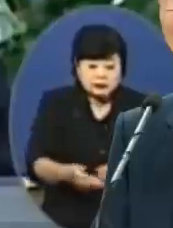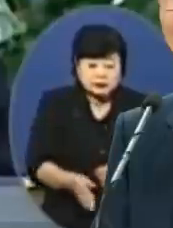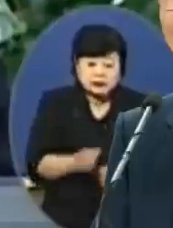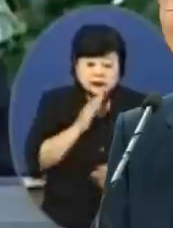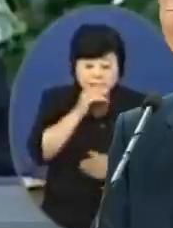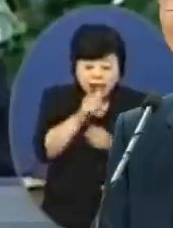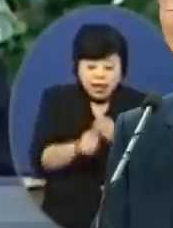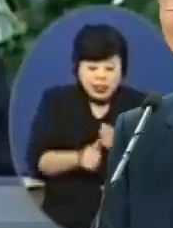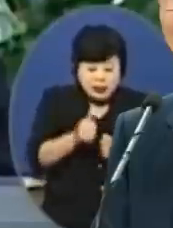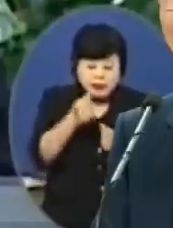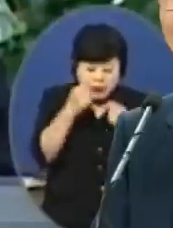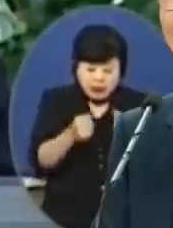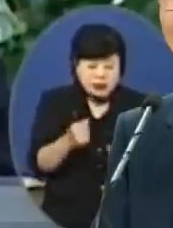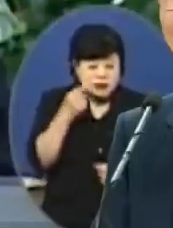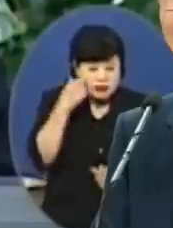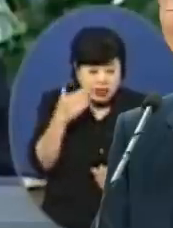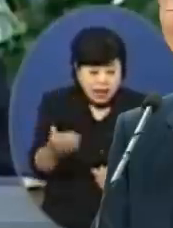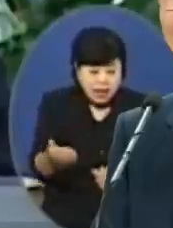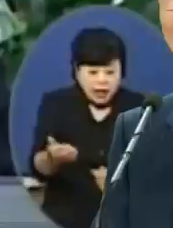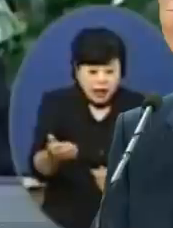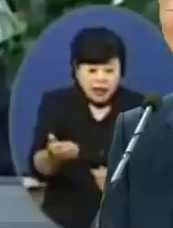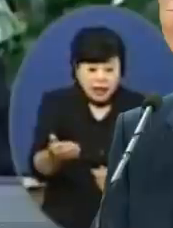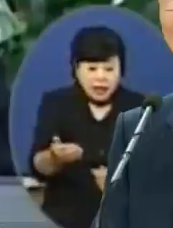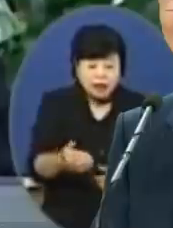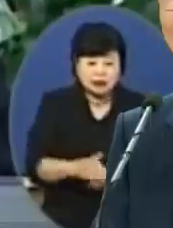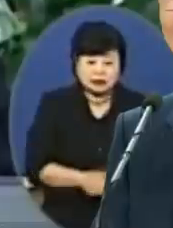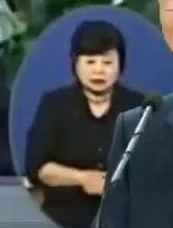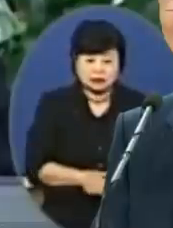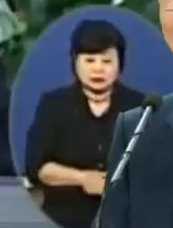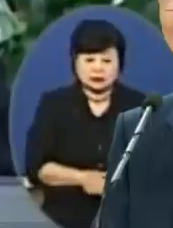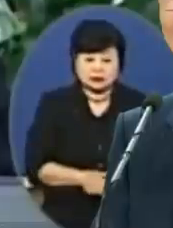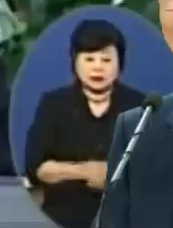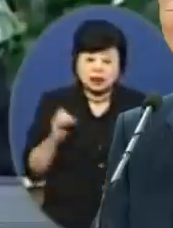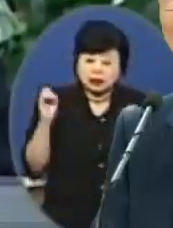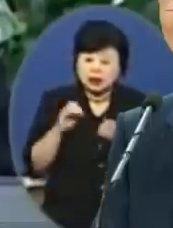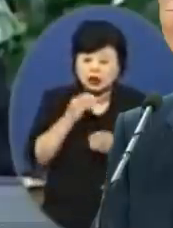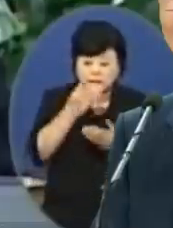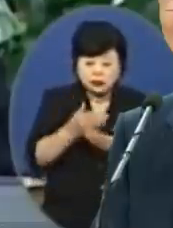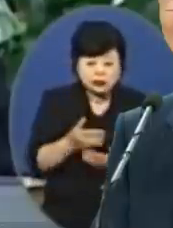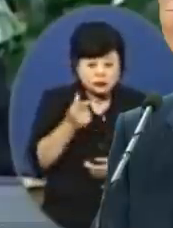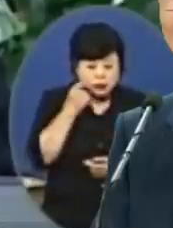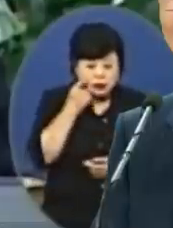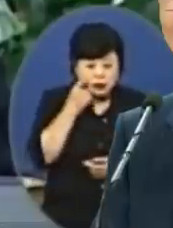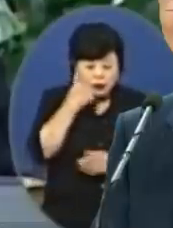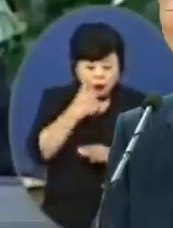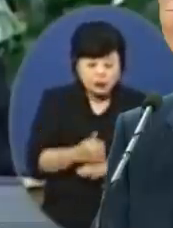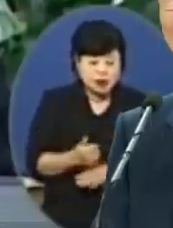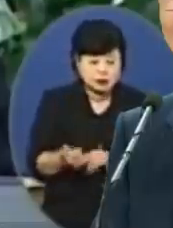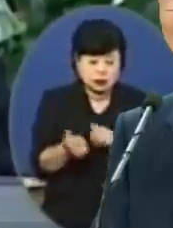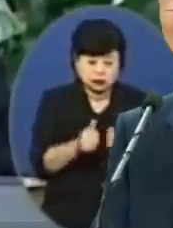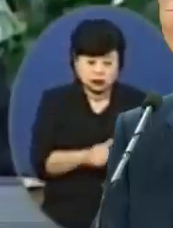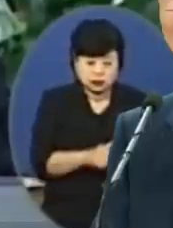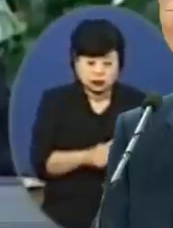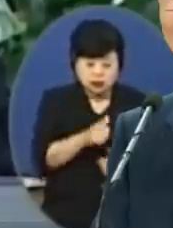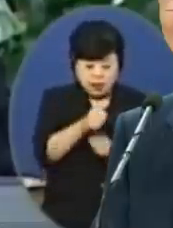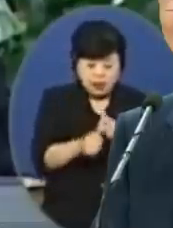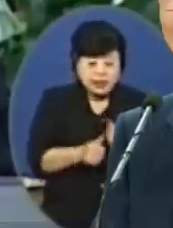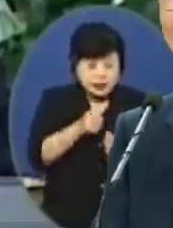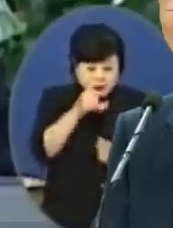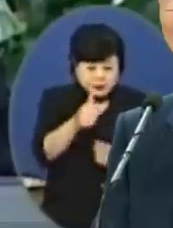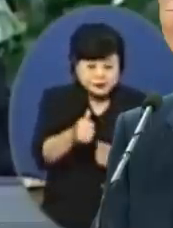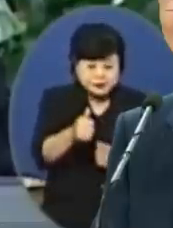과연 하나님이 계시느냐? 그 질문을 던져놓고 대답을 얻지 못하고 이 세상을 떠났었습니다.